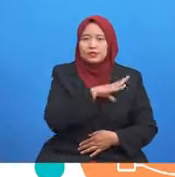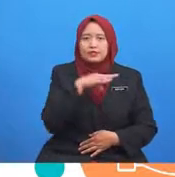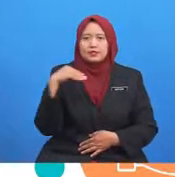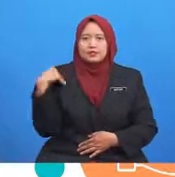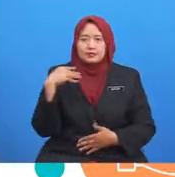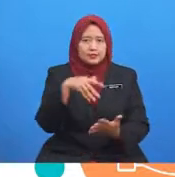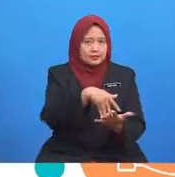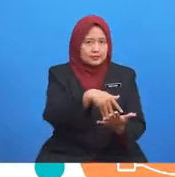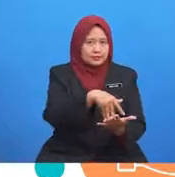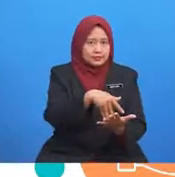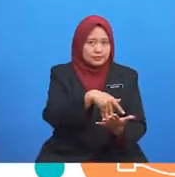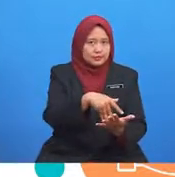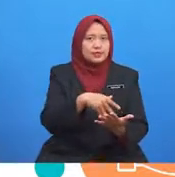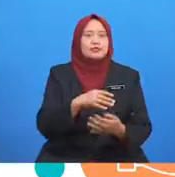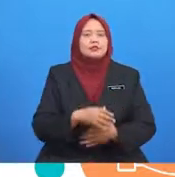kelemahan.